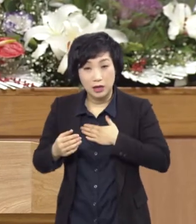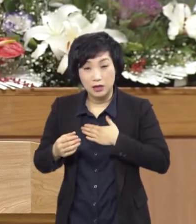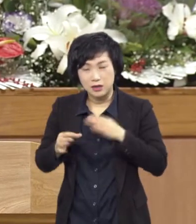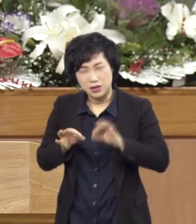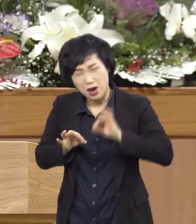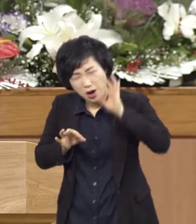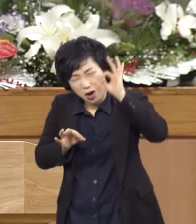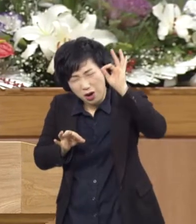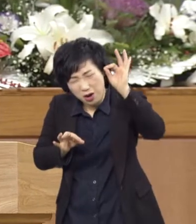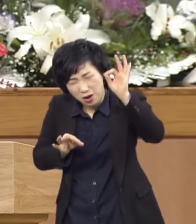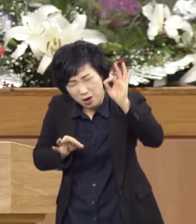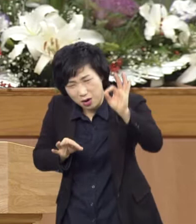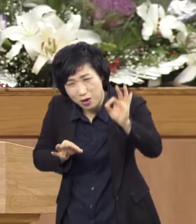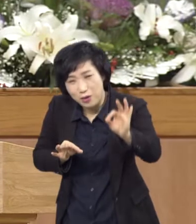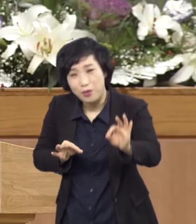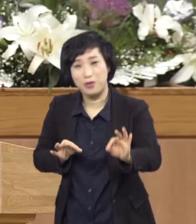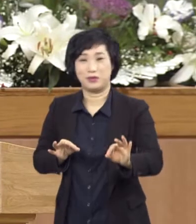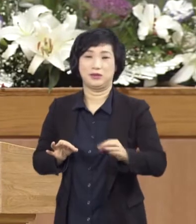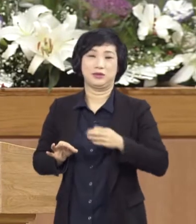영원히